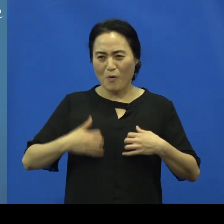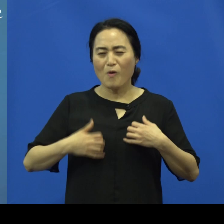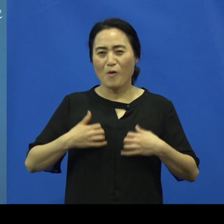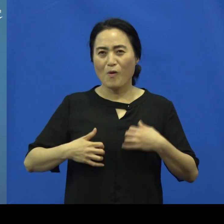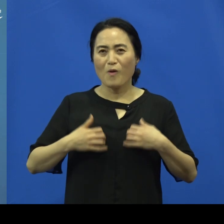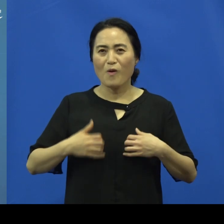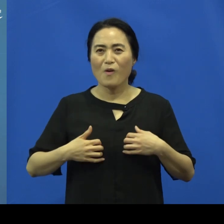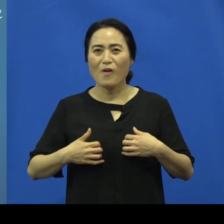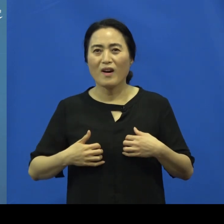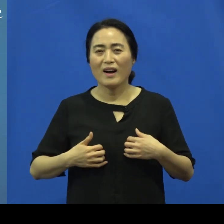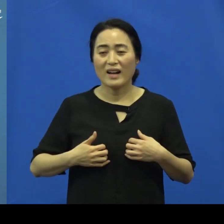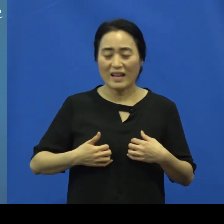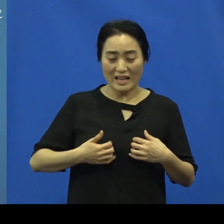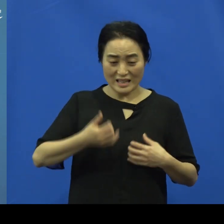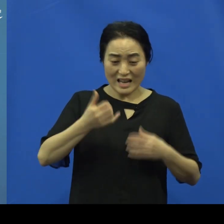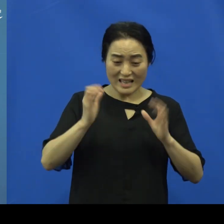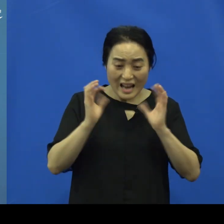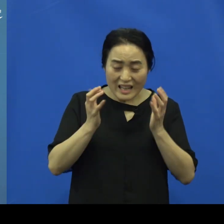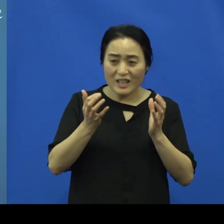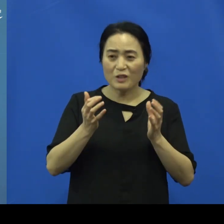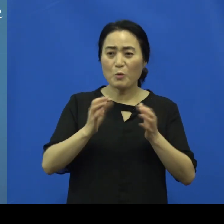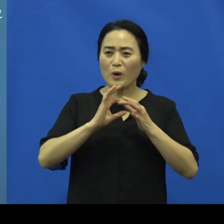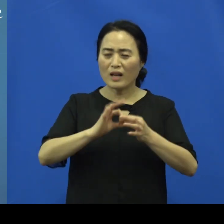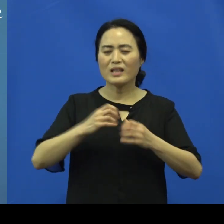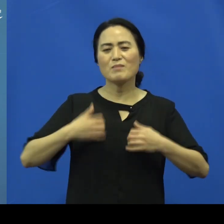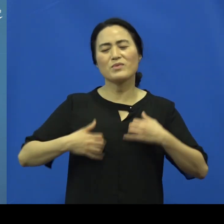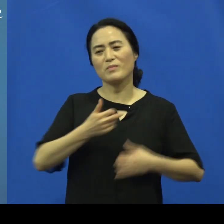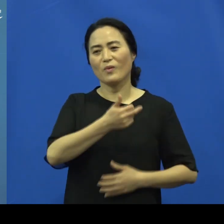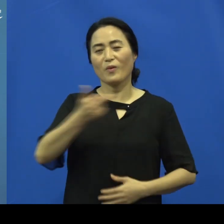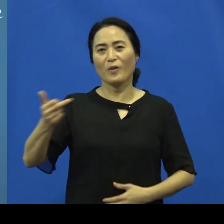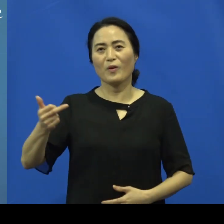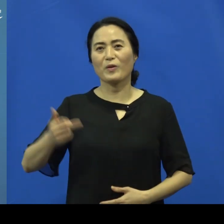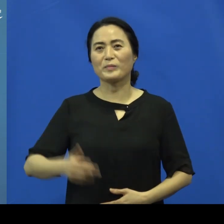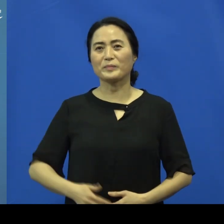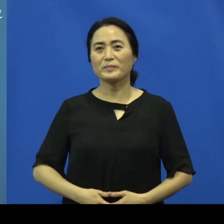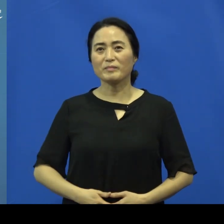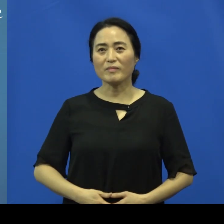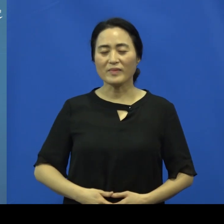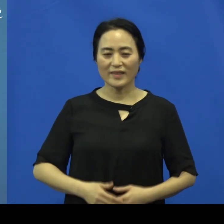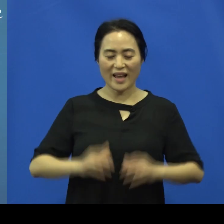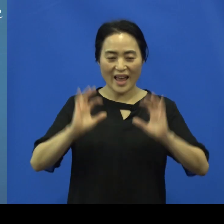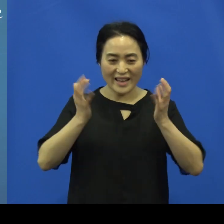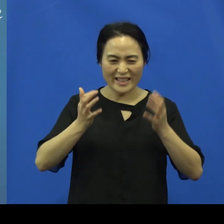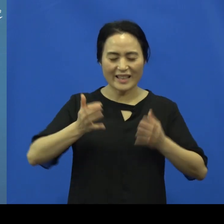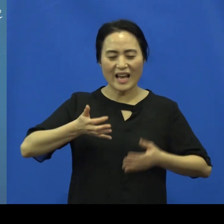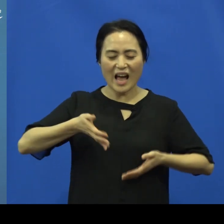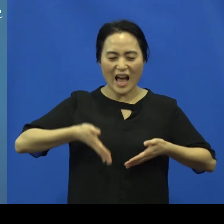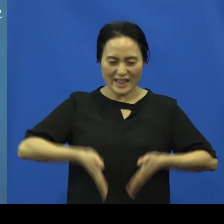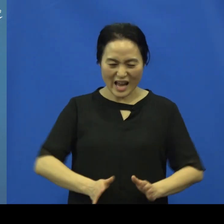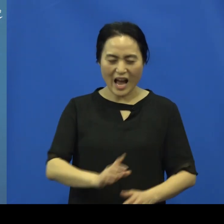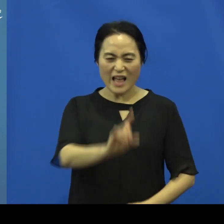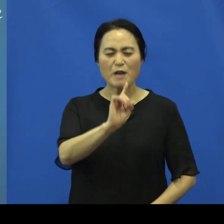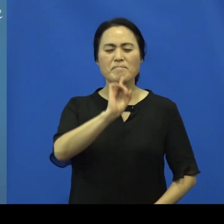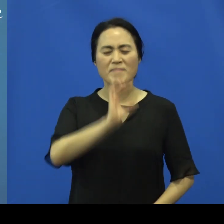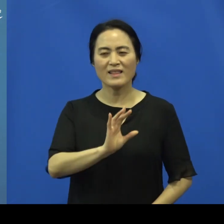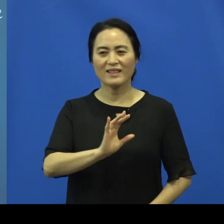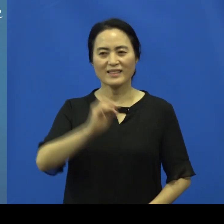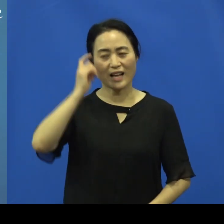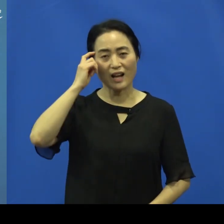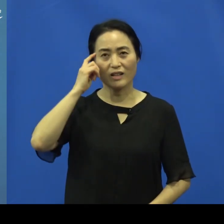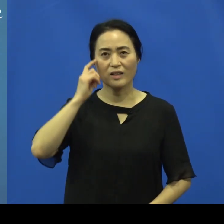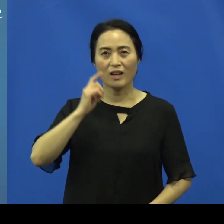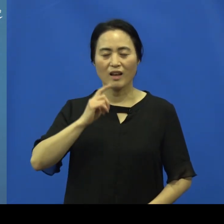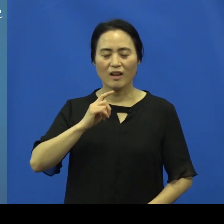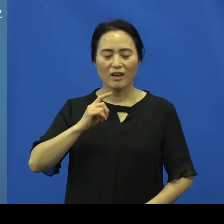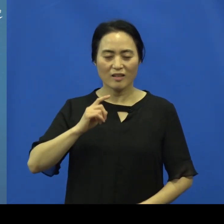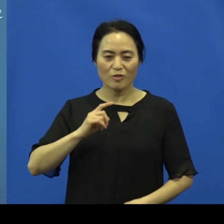않지만 그 아이로 인한 기쁨이 큰 거예요. 보니까 하나만 낳겠다는 사람이 둘째를 또 낳는